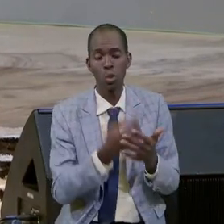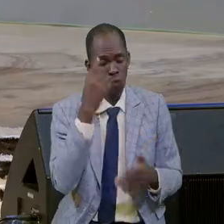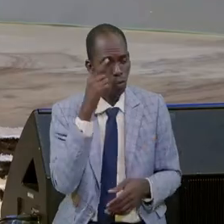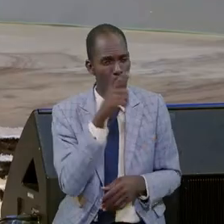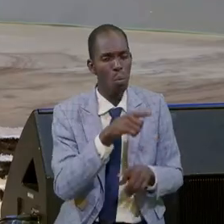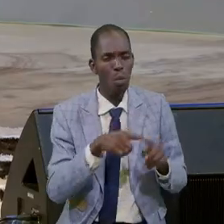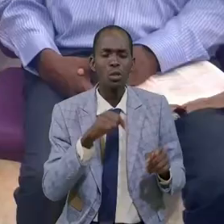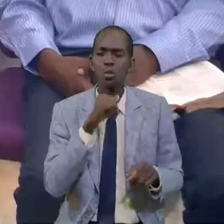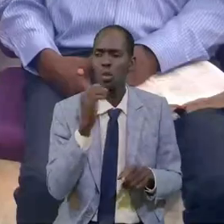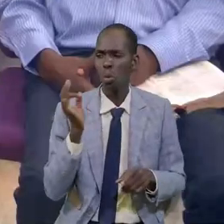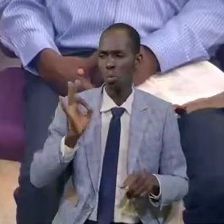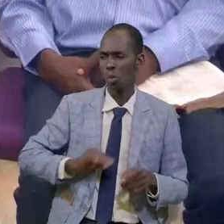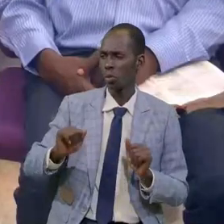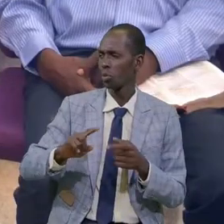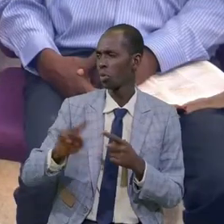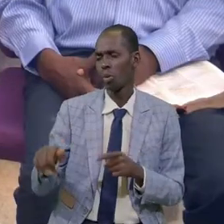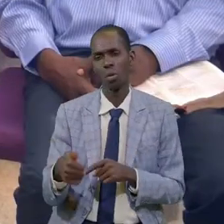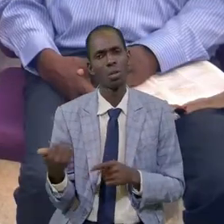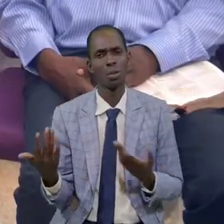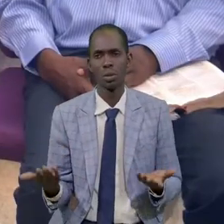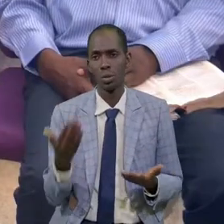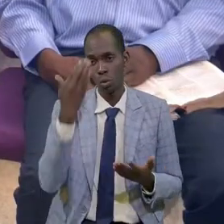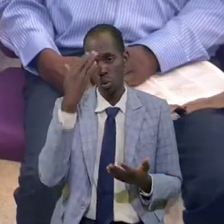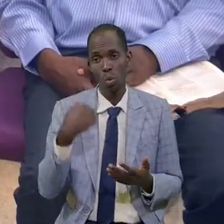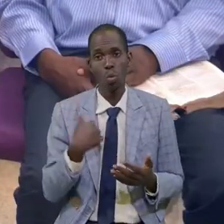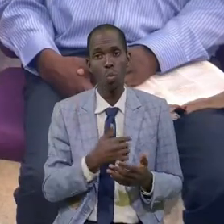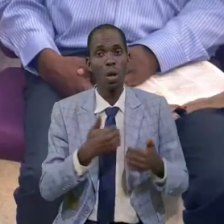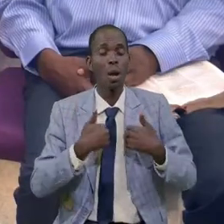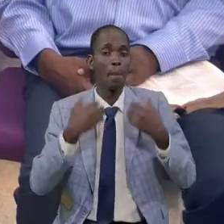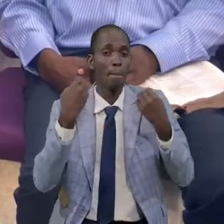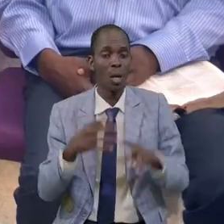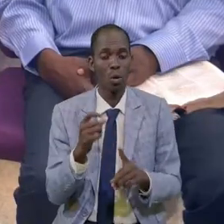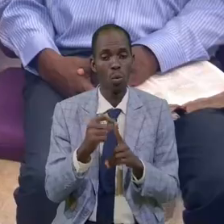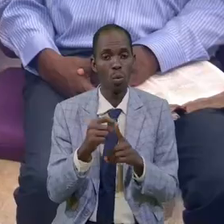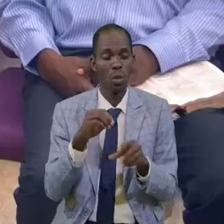n'est pas utile pour les autres. Vous savez, on a beaucoup de mots